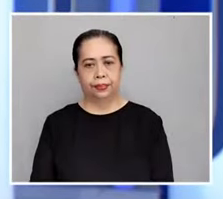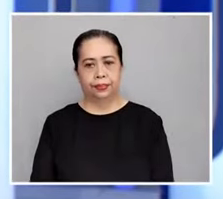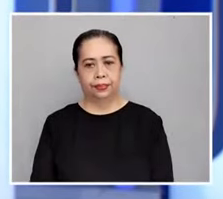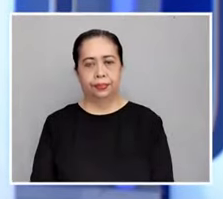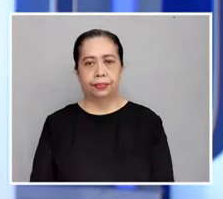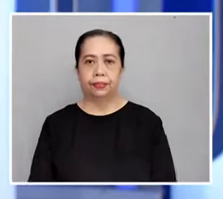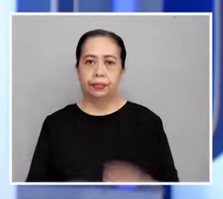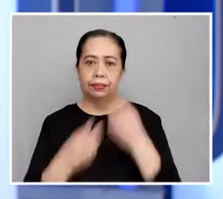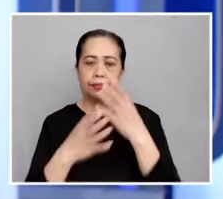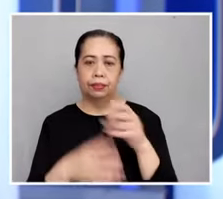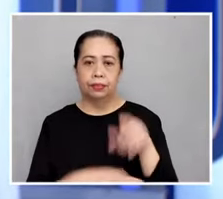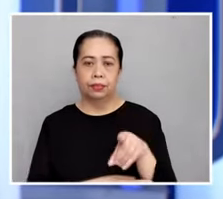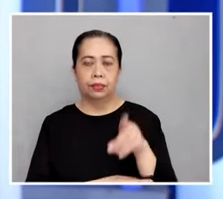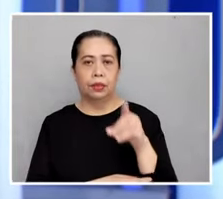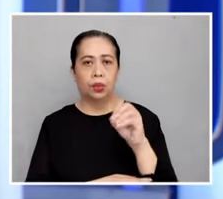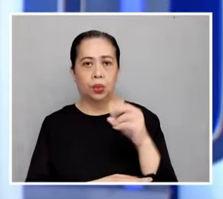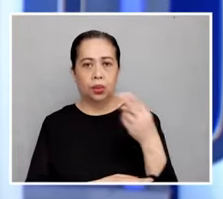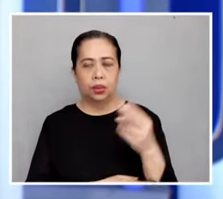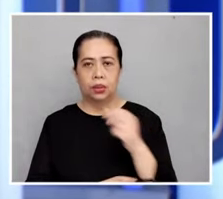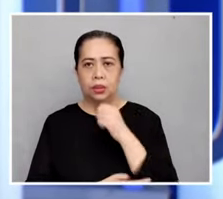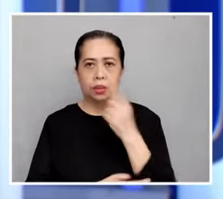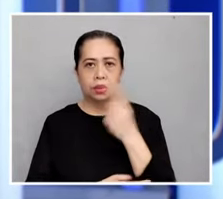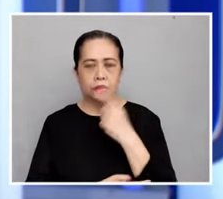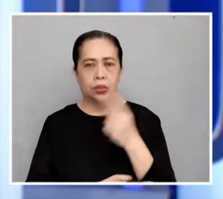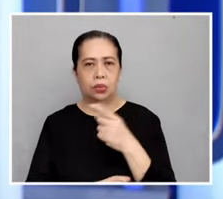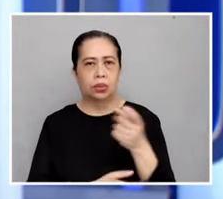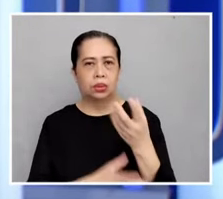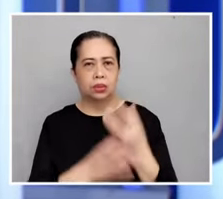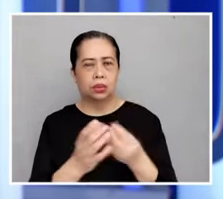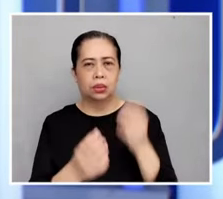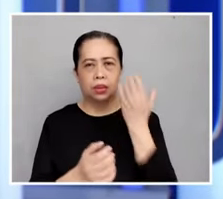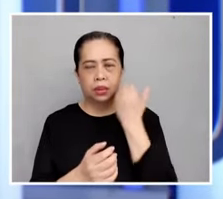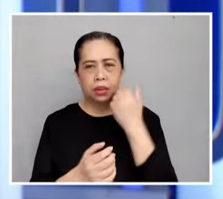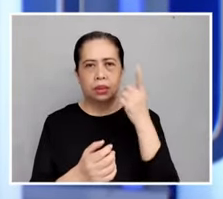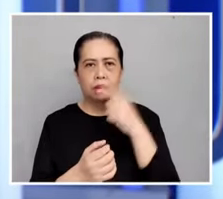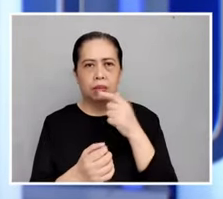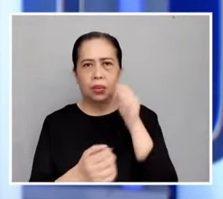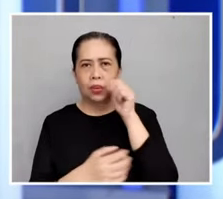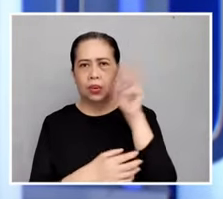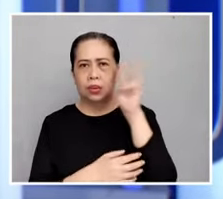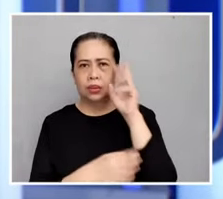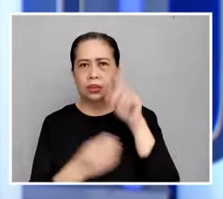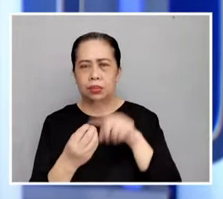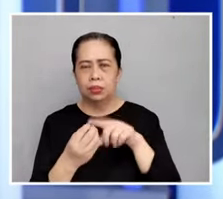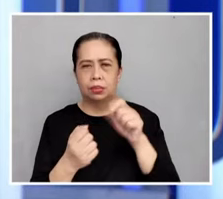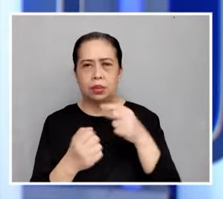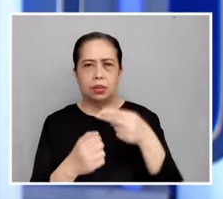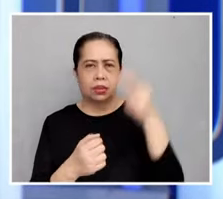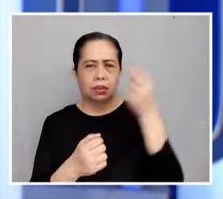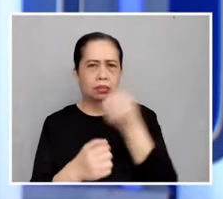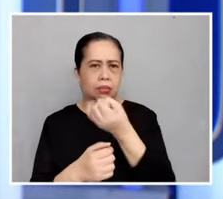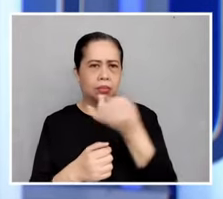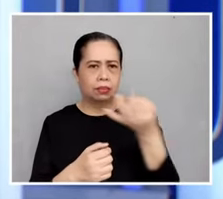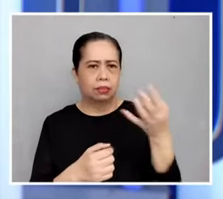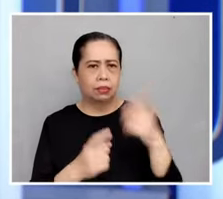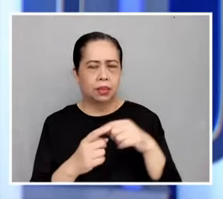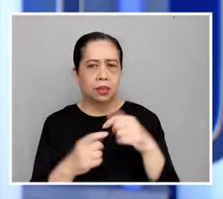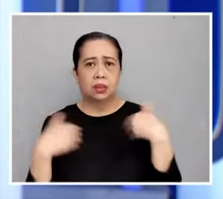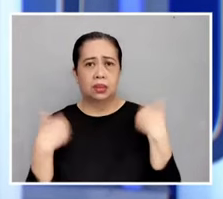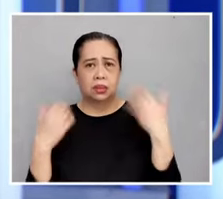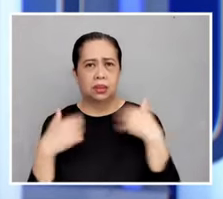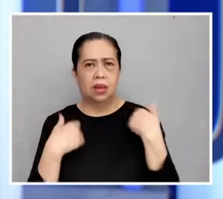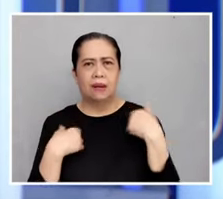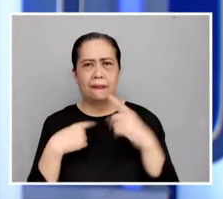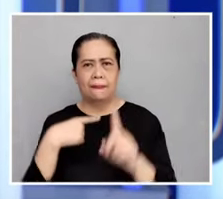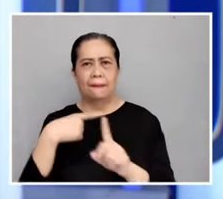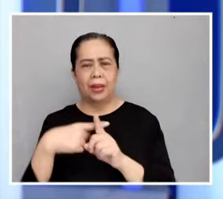Inihayag ng Department of Health na hindi lamang kawalan ng sapat na kaalaman ang dahilan kung bakit mataas ang bilang ng mga kabataang